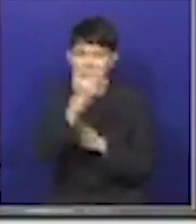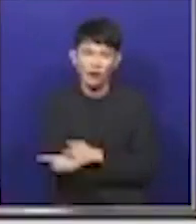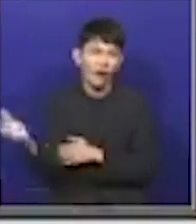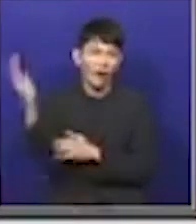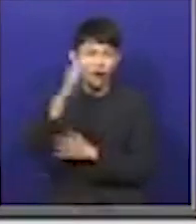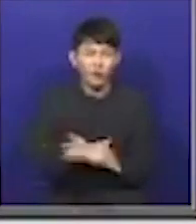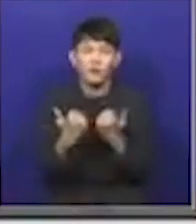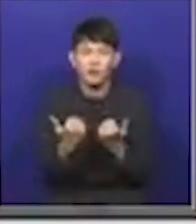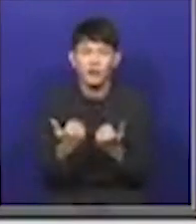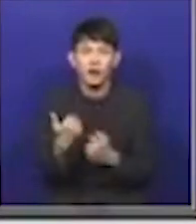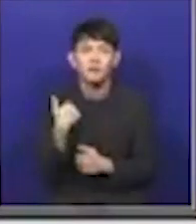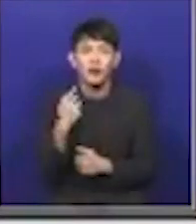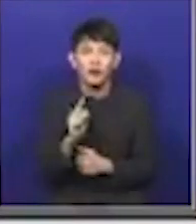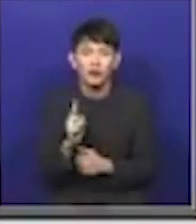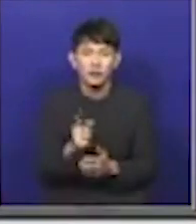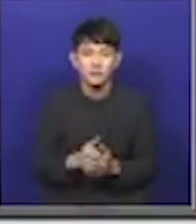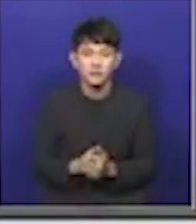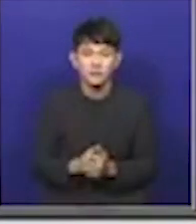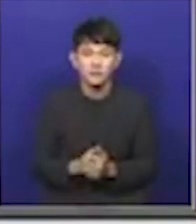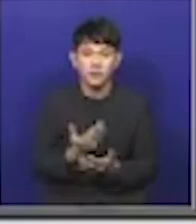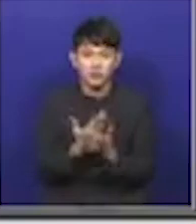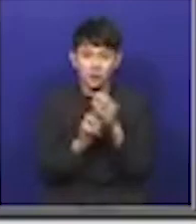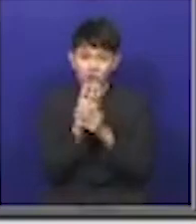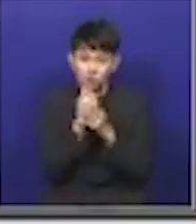ฮะส่วนต่างดอกเบี้ย